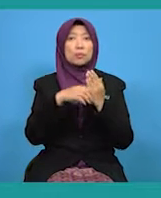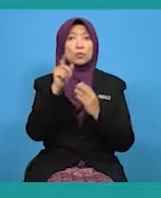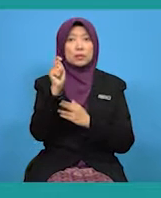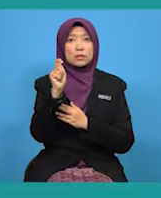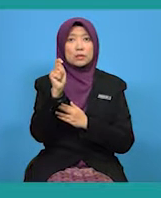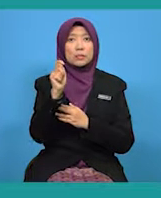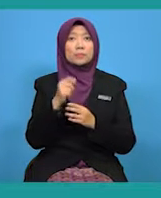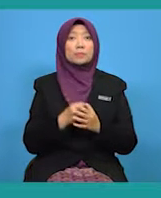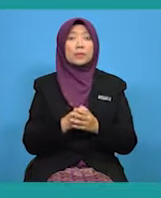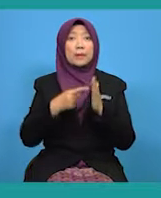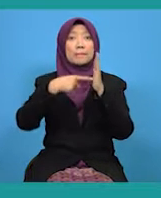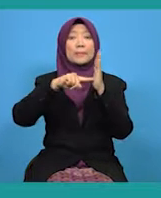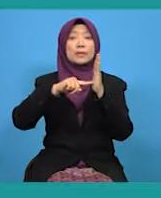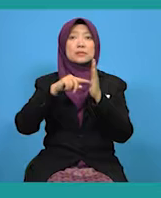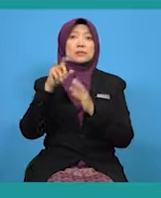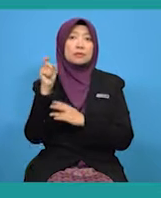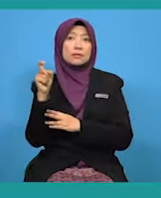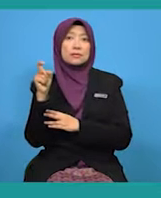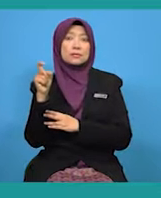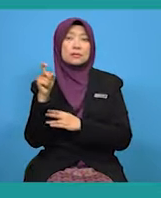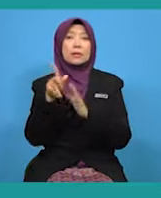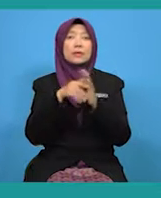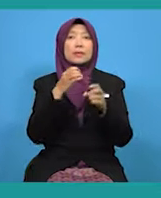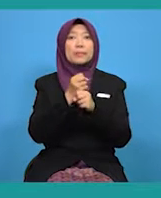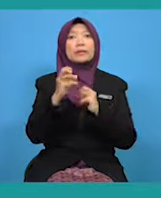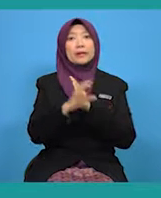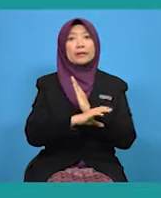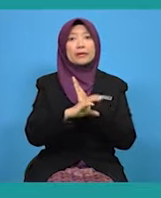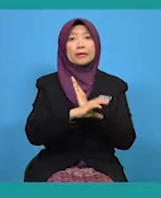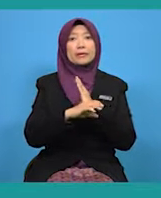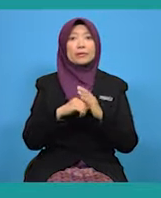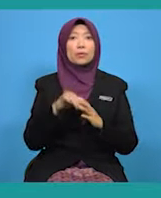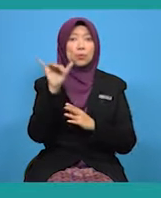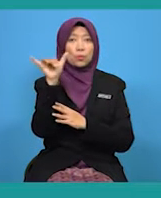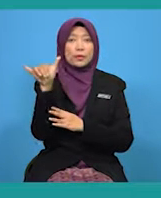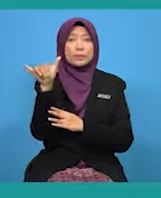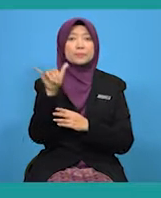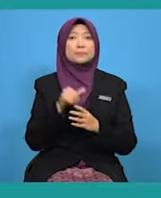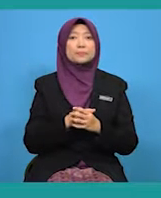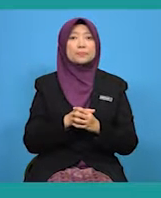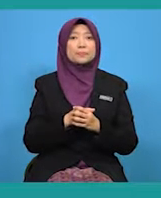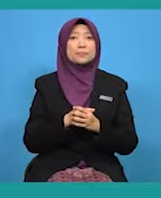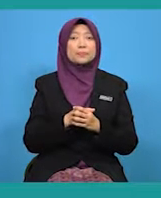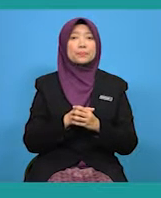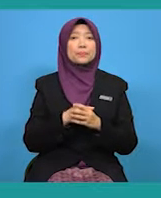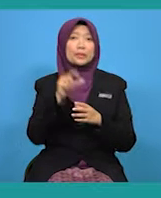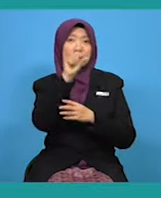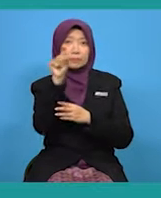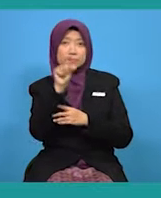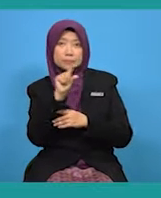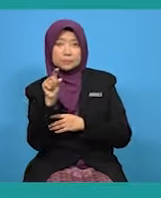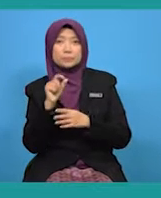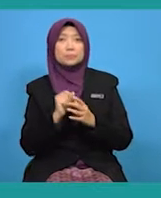tih mandek adopsi X mewakili pendapatan negara yaitu white label kan